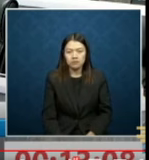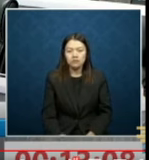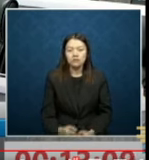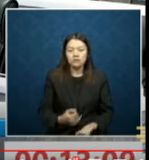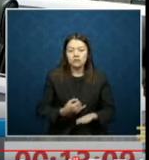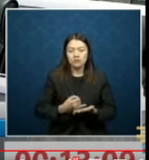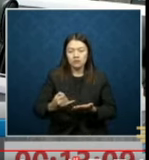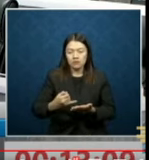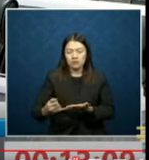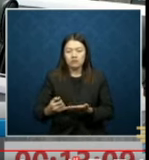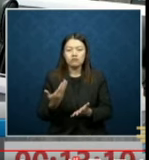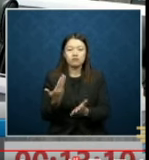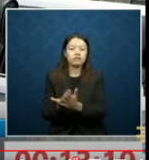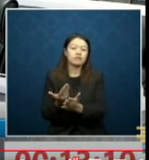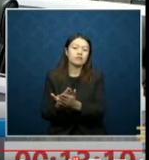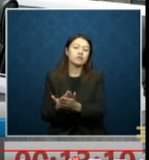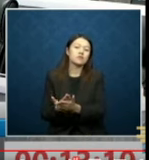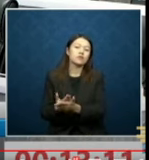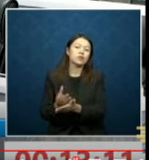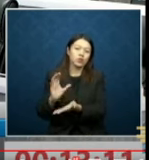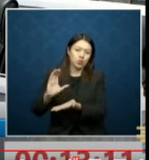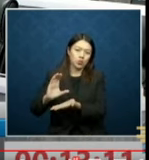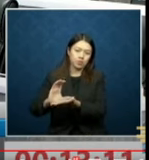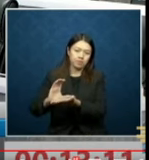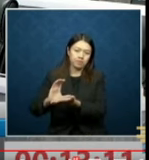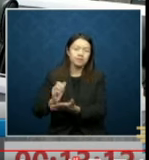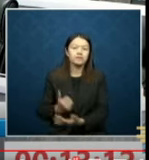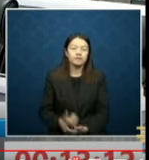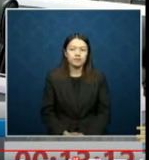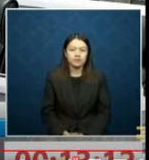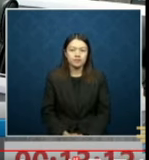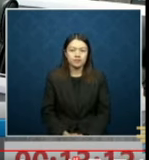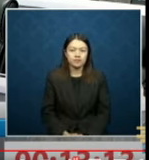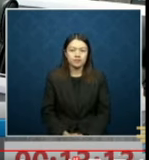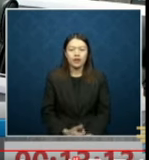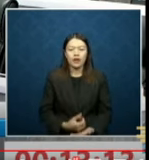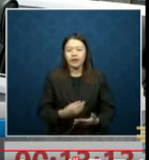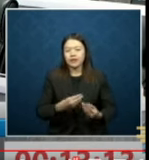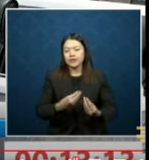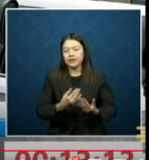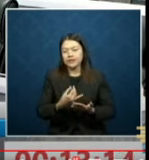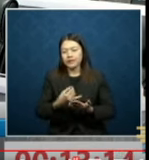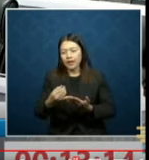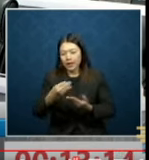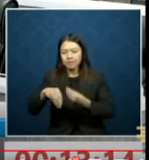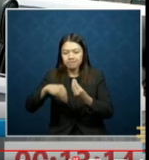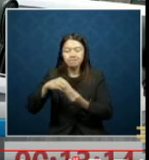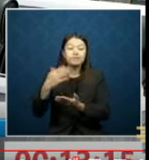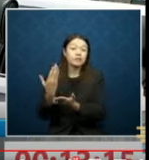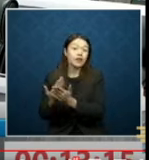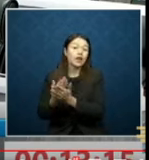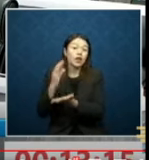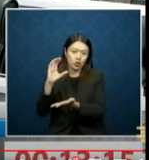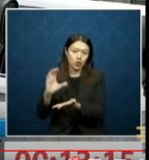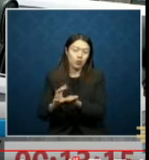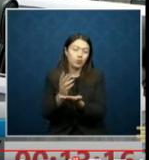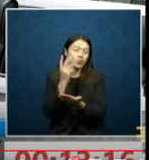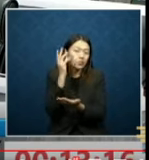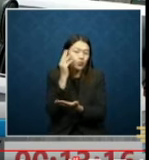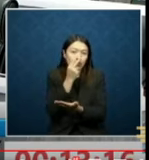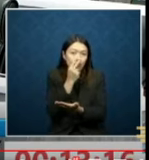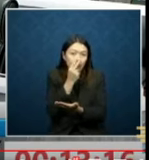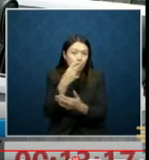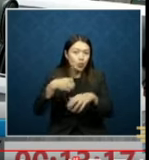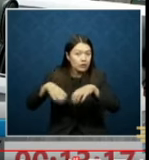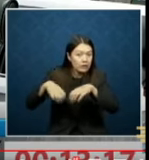จากเงินงบประมาณนะเพราะว่าใช้จ่ายจากเงินงบประมาณเดี๋ยวก็ลองติดตามต่อไปว่าเราจ